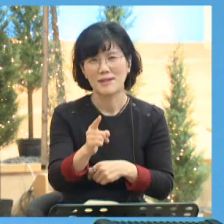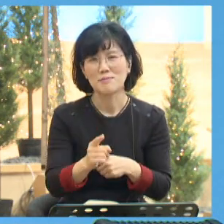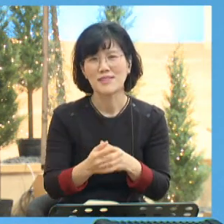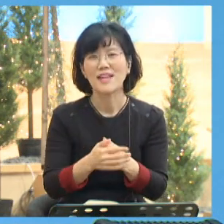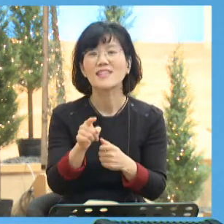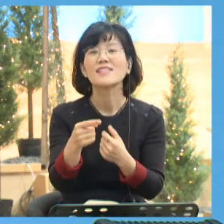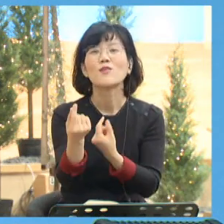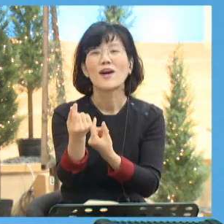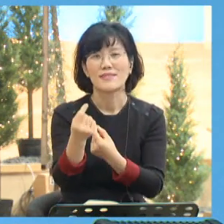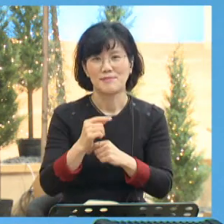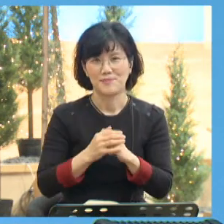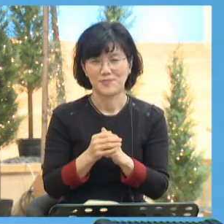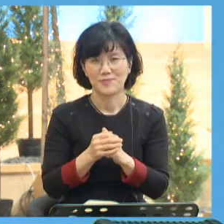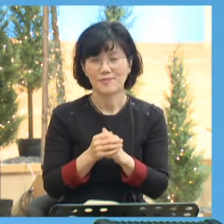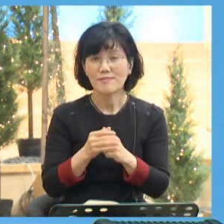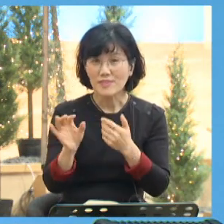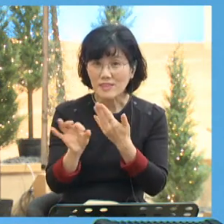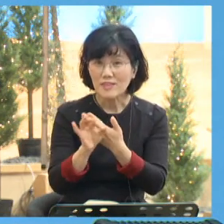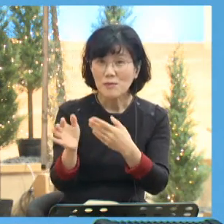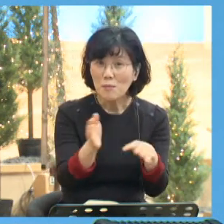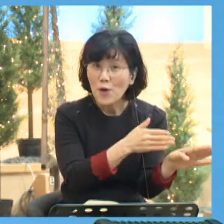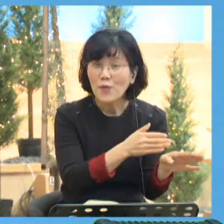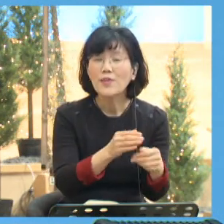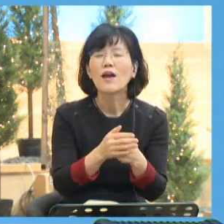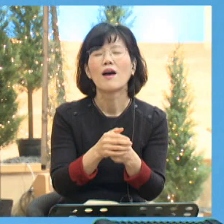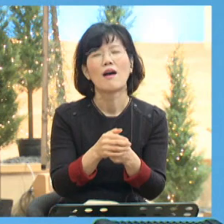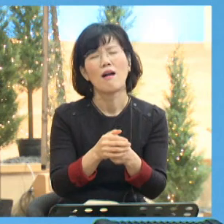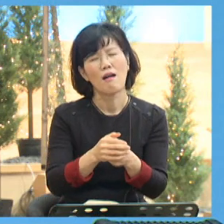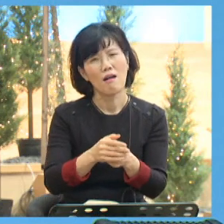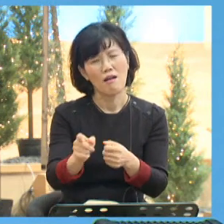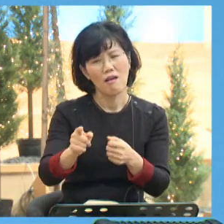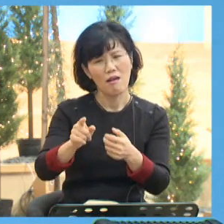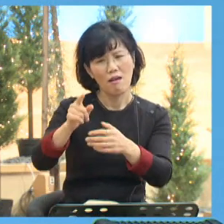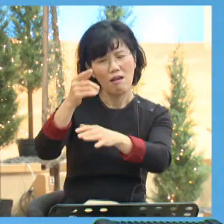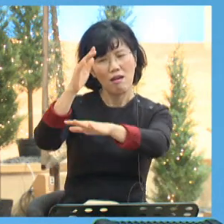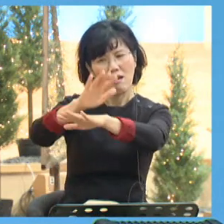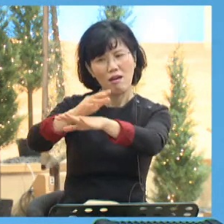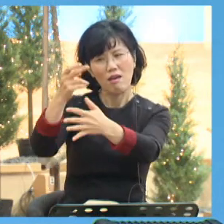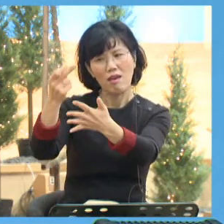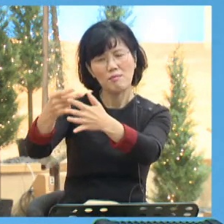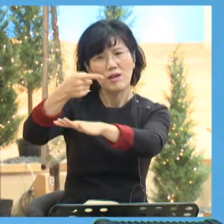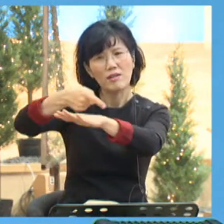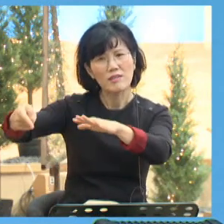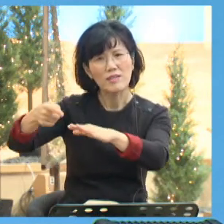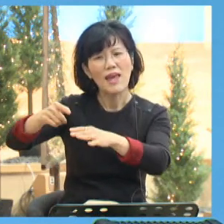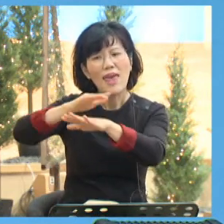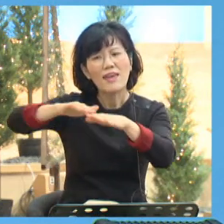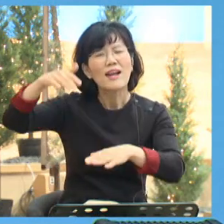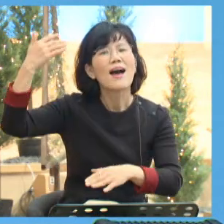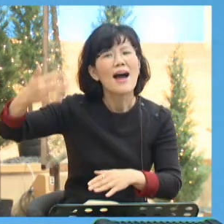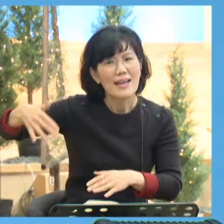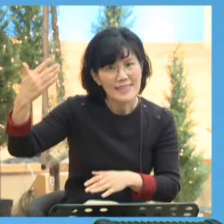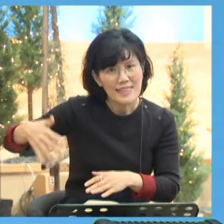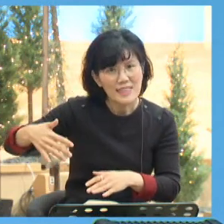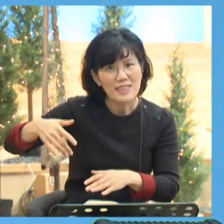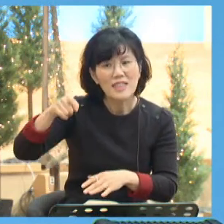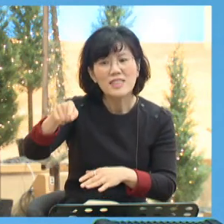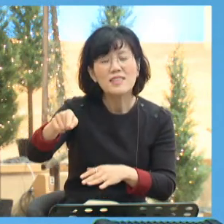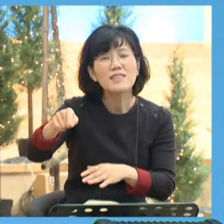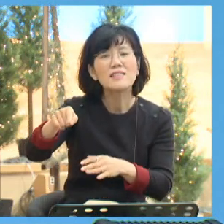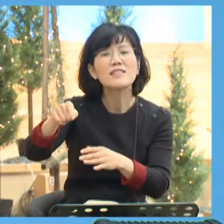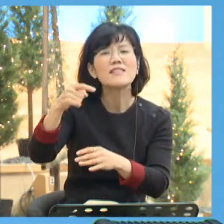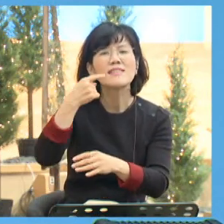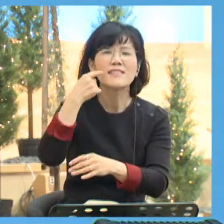얘기하는 거 그러면 도대체 에브라임 지파 소개는 해결되지 못한 그 뭔가